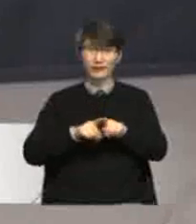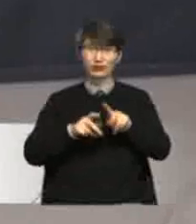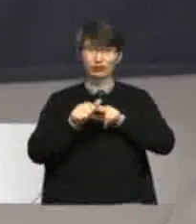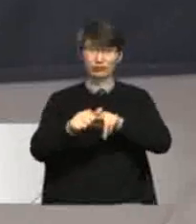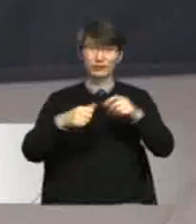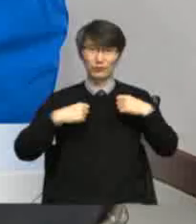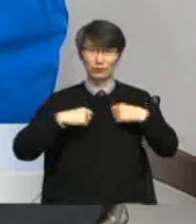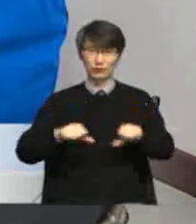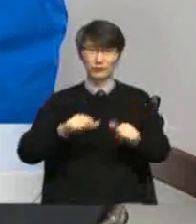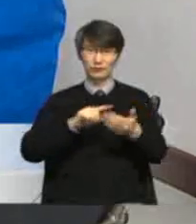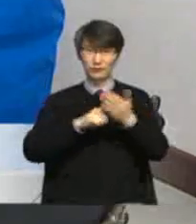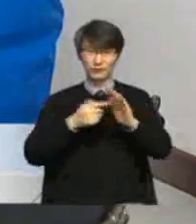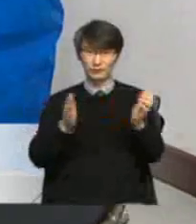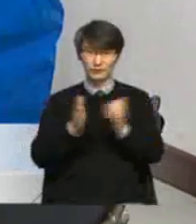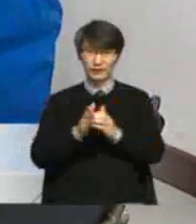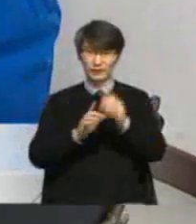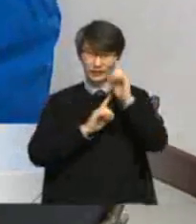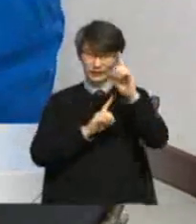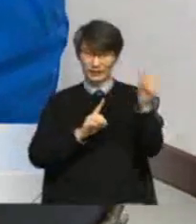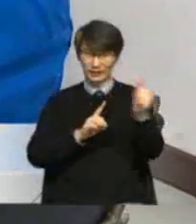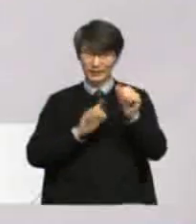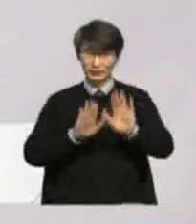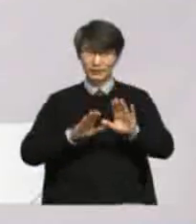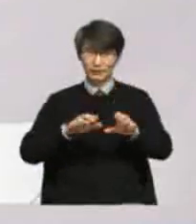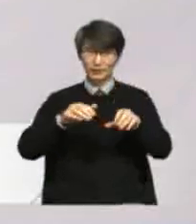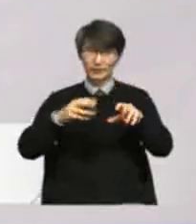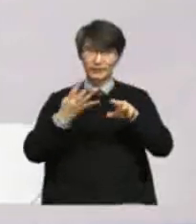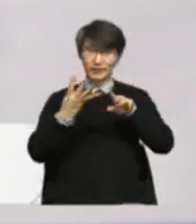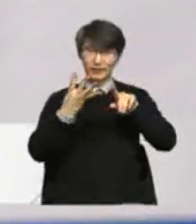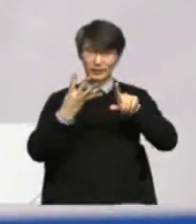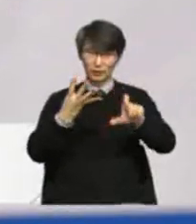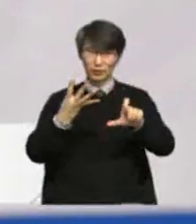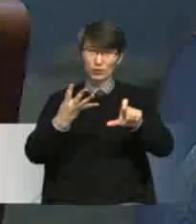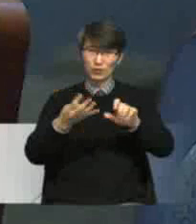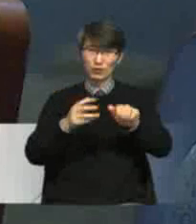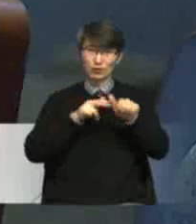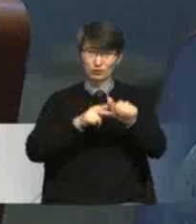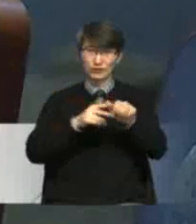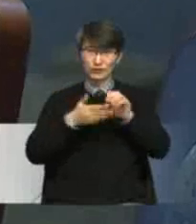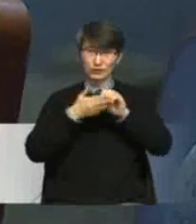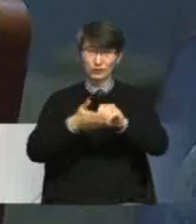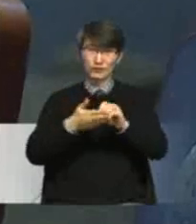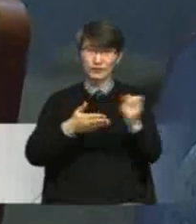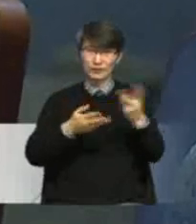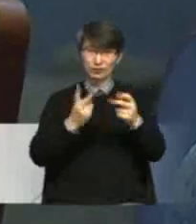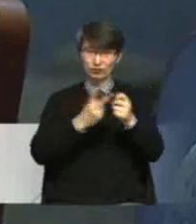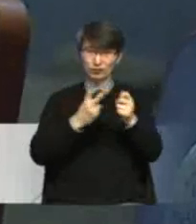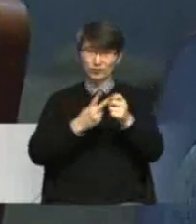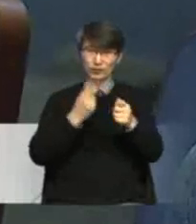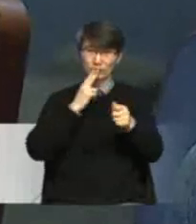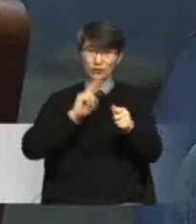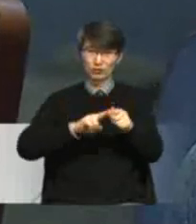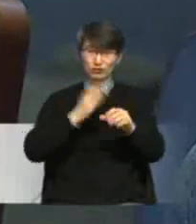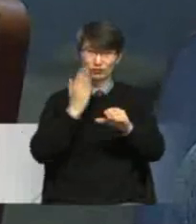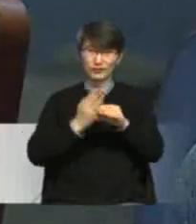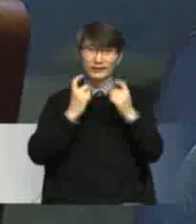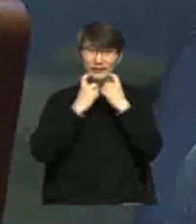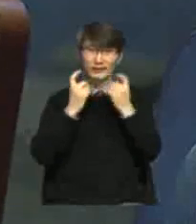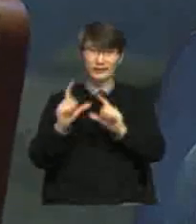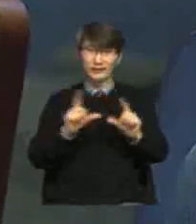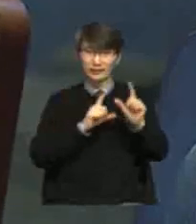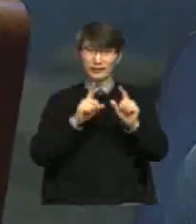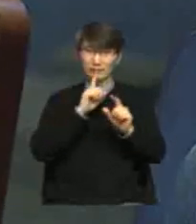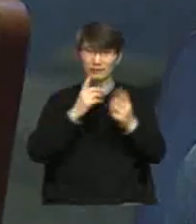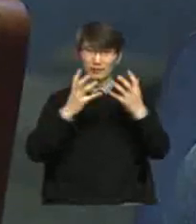이유를 밝혔습니다 2군에 와는 이번 총선에서 일찌감치 예비후보로 등록해 재선을 준비했지만 사정할 논란으로